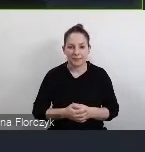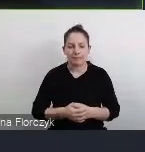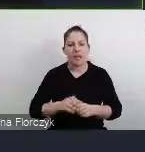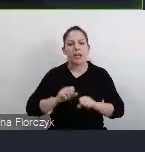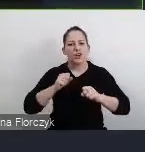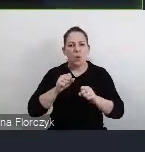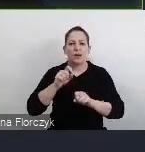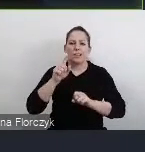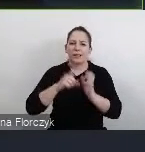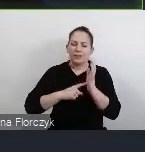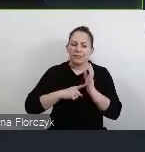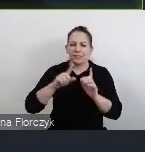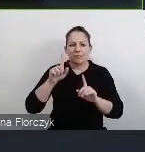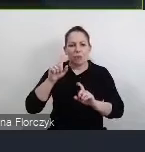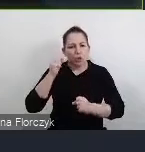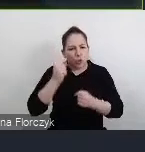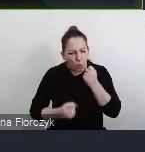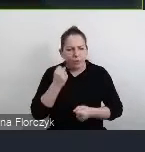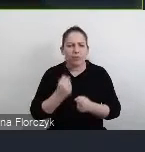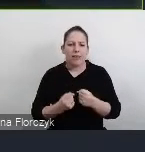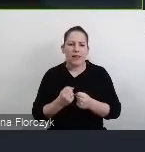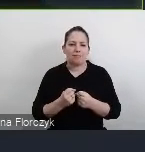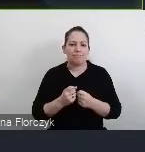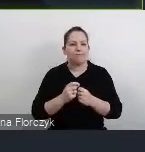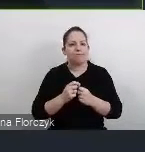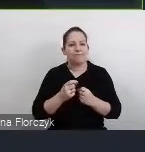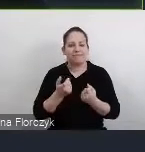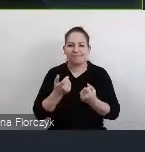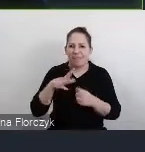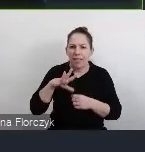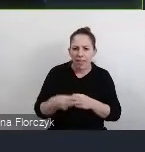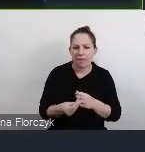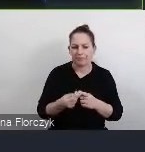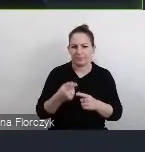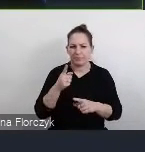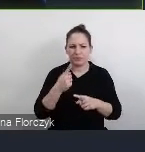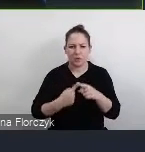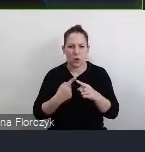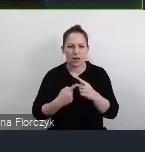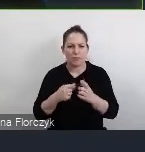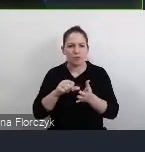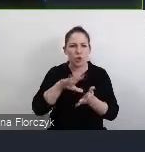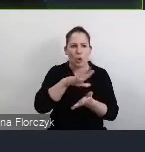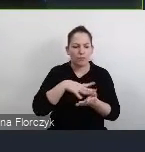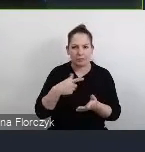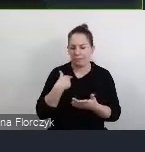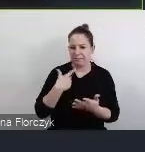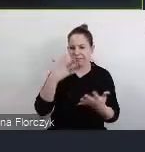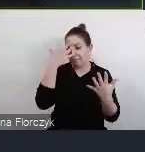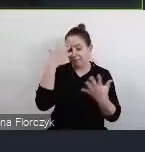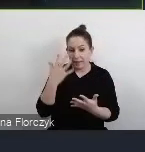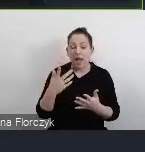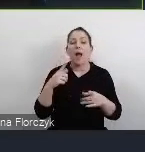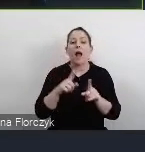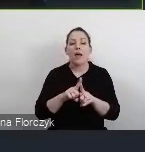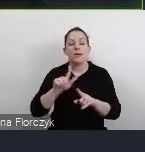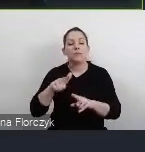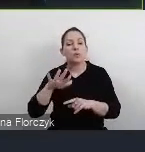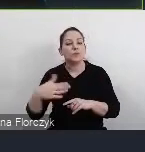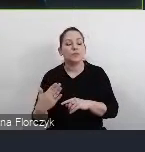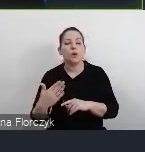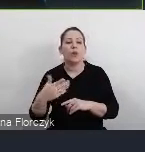trudnych, może czasami niepopularnych w pewnych środowiskach, ale z drugiej strony będzie to